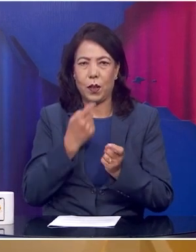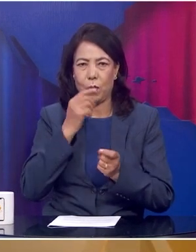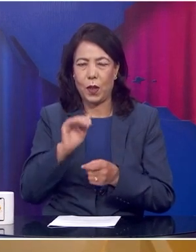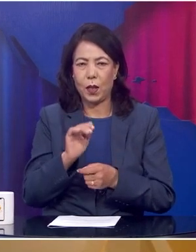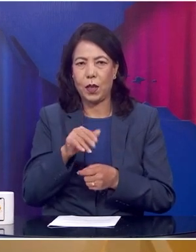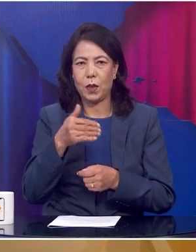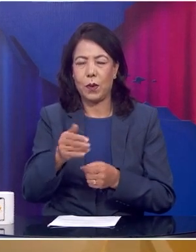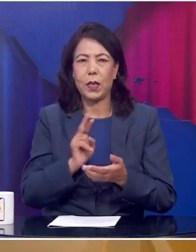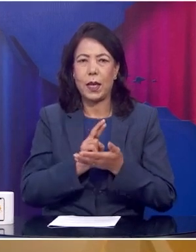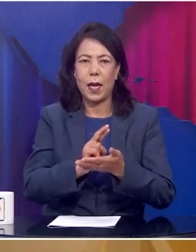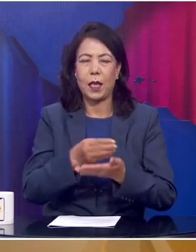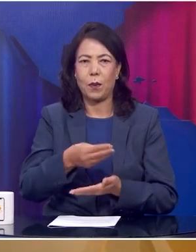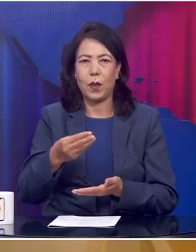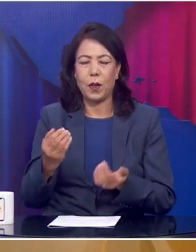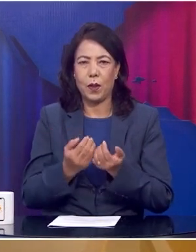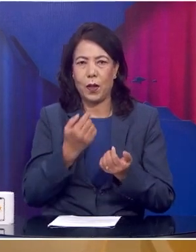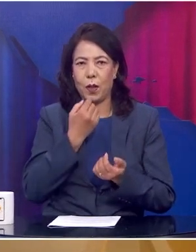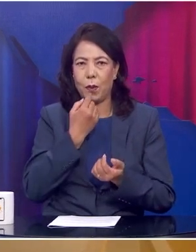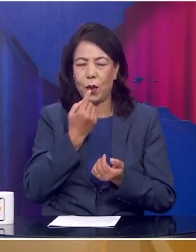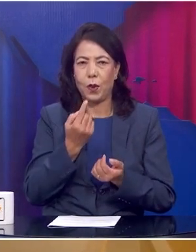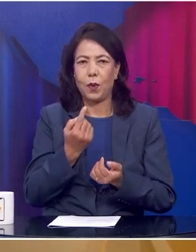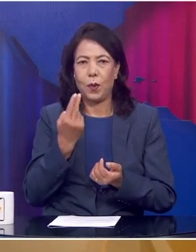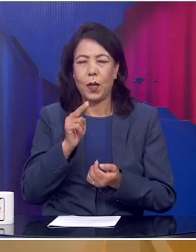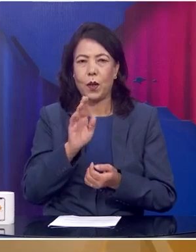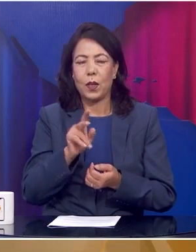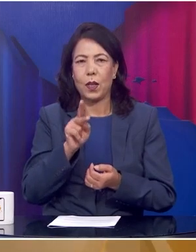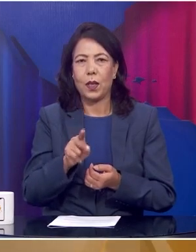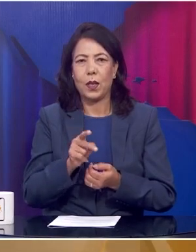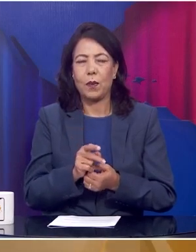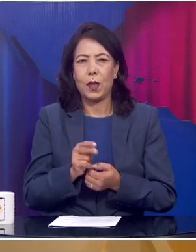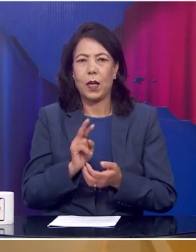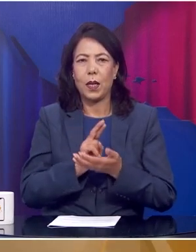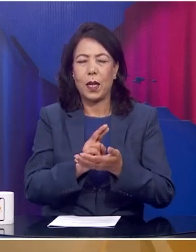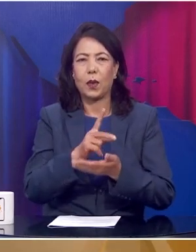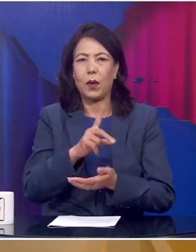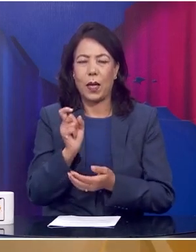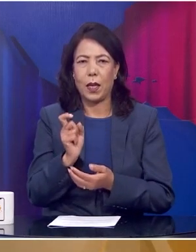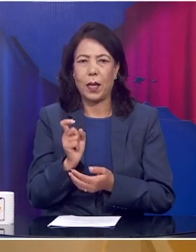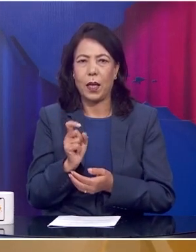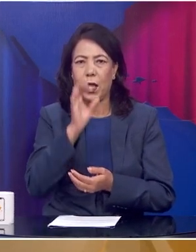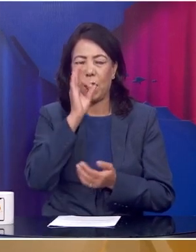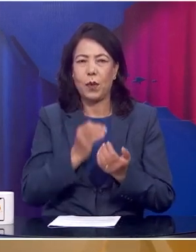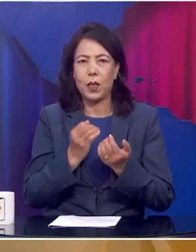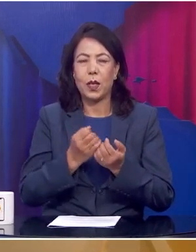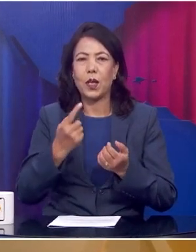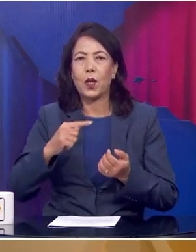चाहिँ राहत वितरण गर्ने भनिएको छ, यस सन्दर्भमा राहतको लागि चाहिँ विशेष